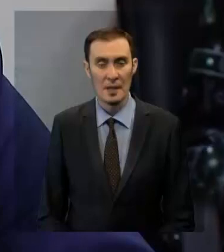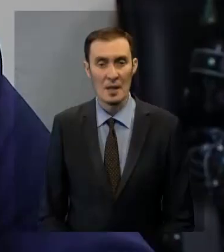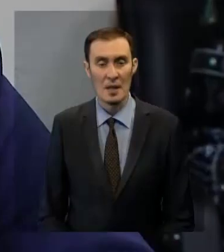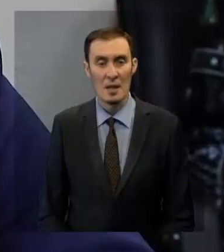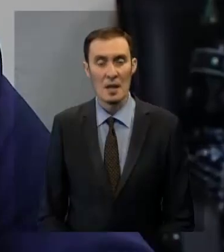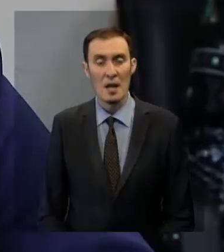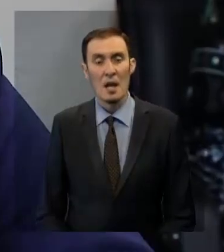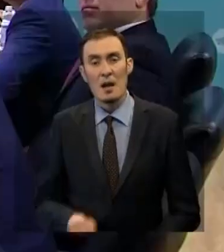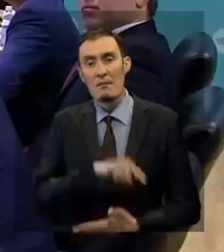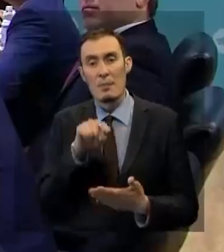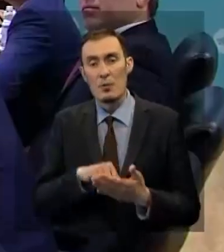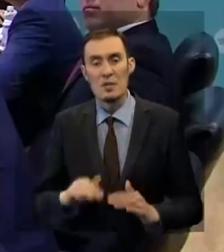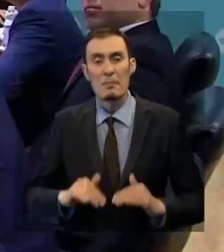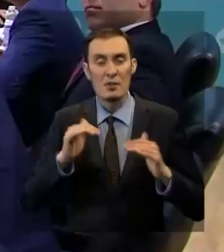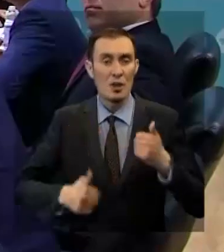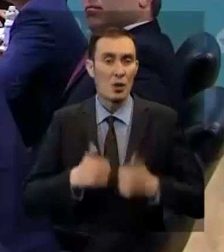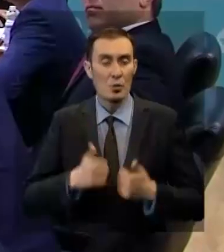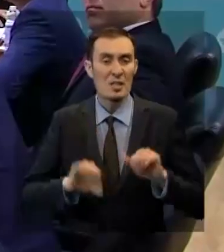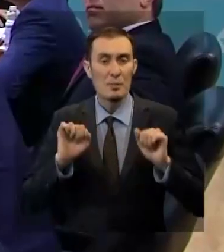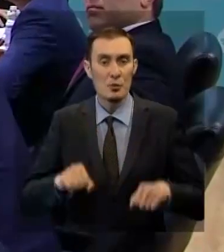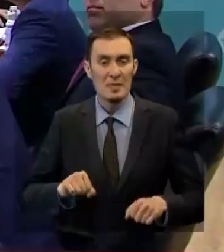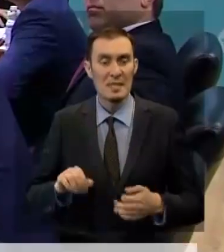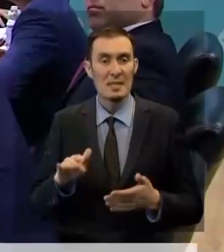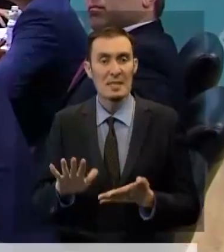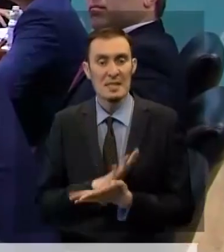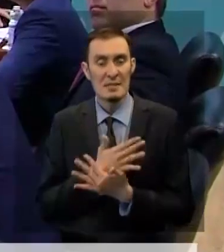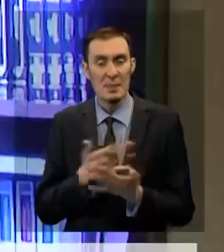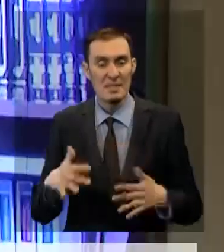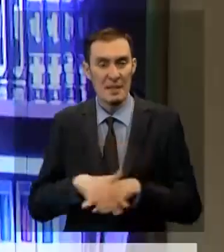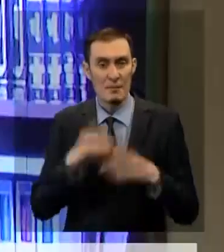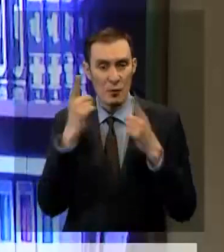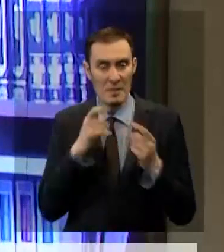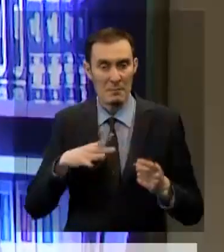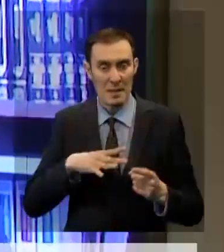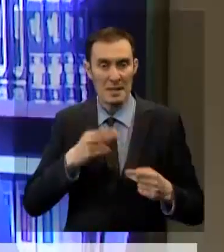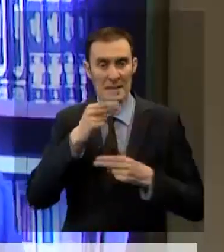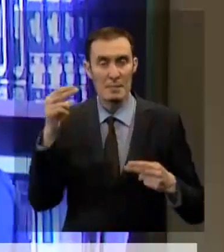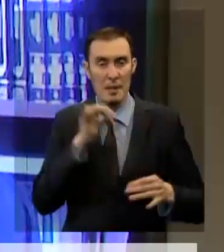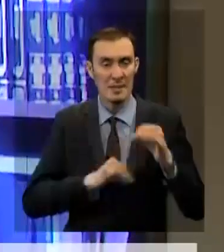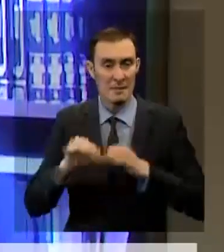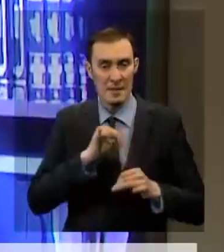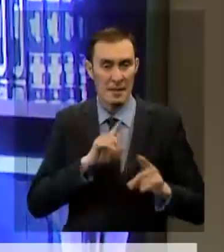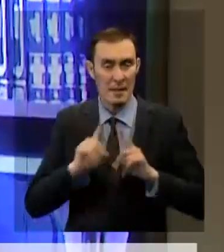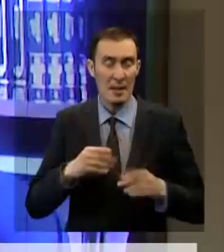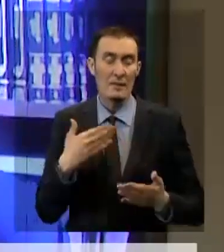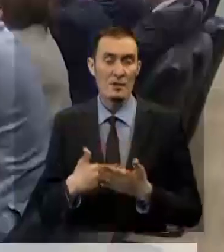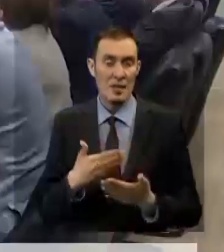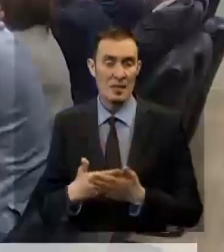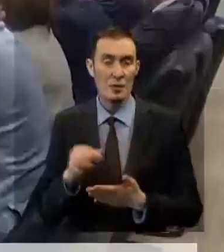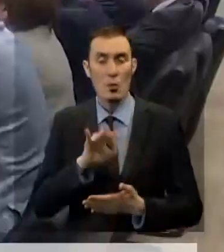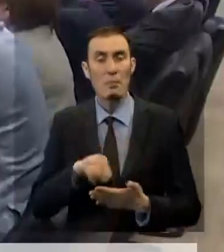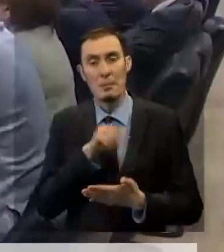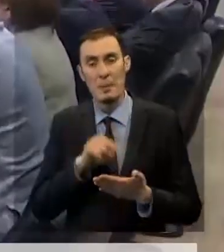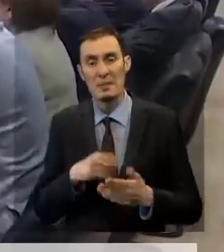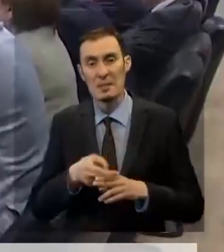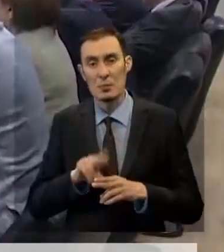Вопросы повышения конкурентоспособности СМИ стали еще одной ключевой темой заседания общественного совета. В частности, говорили о проблемах,